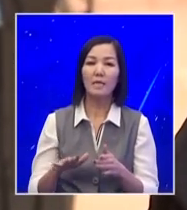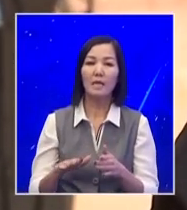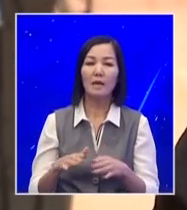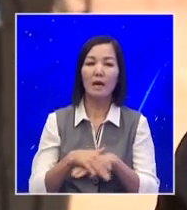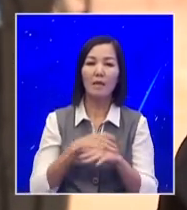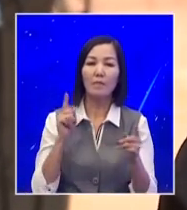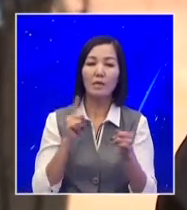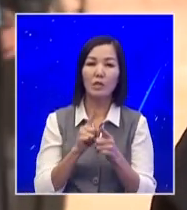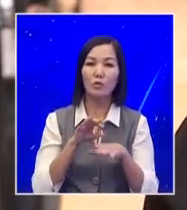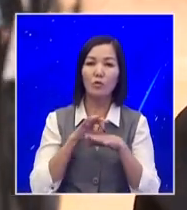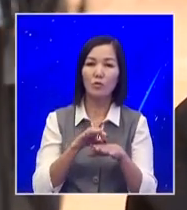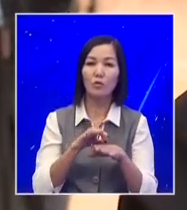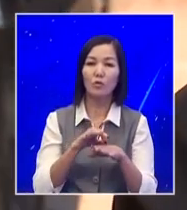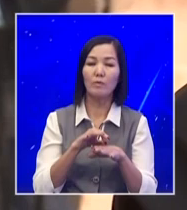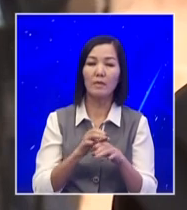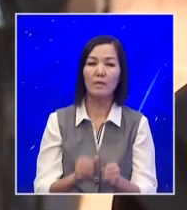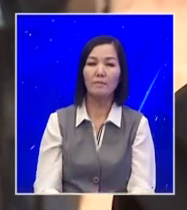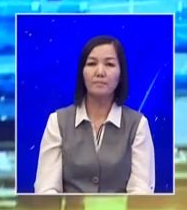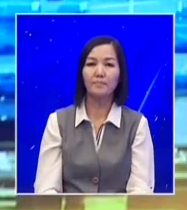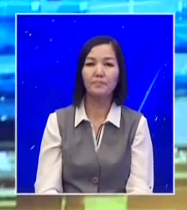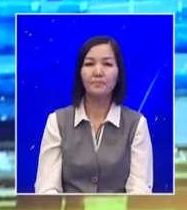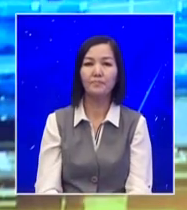халықпен кездесу өтейін деп жатыр.